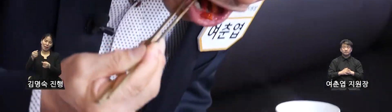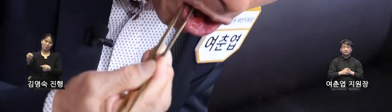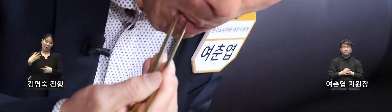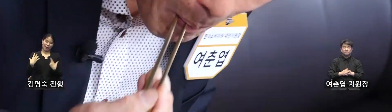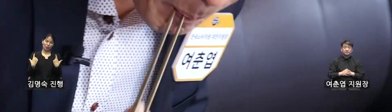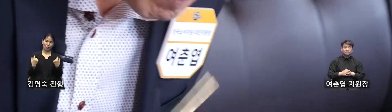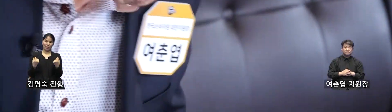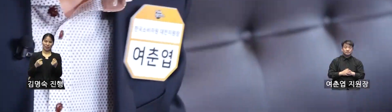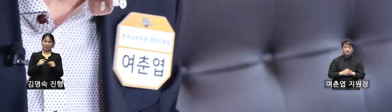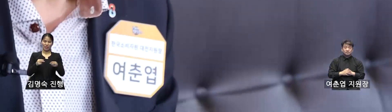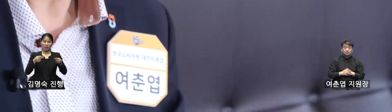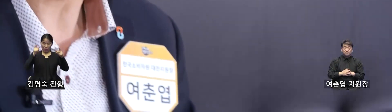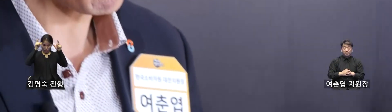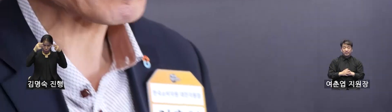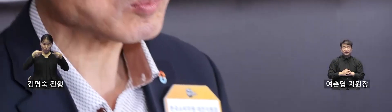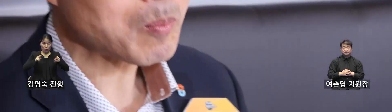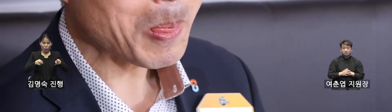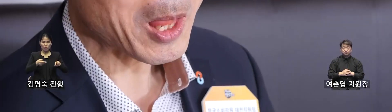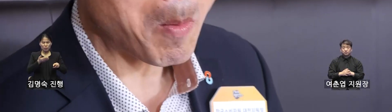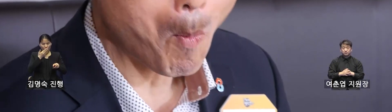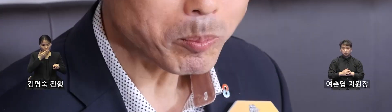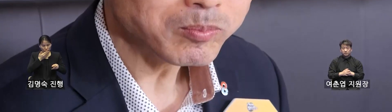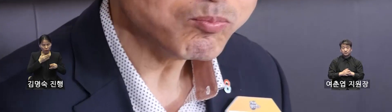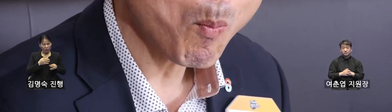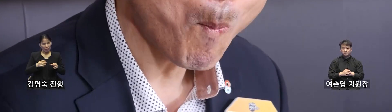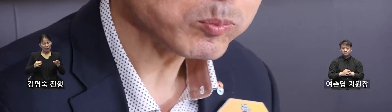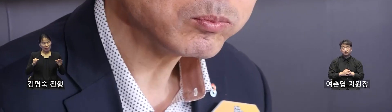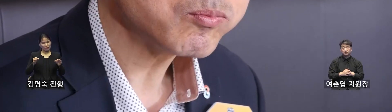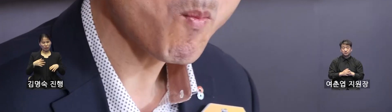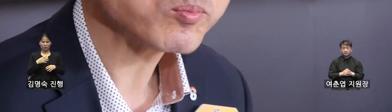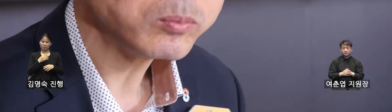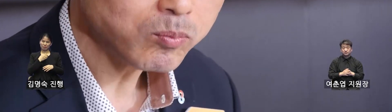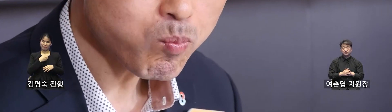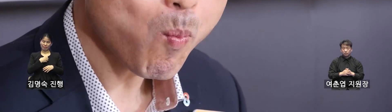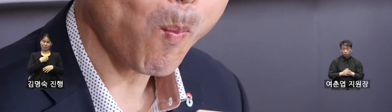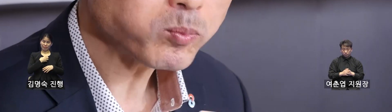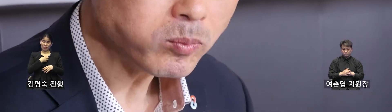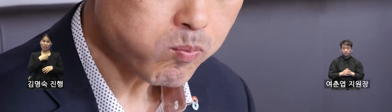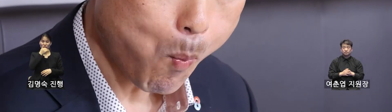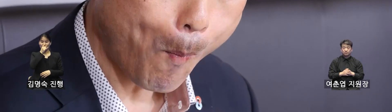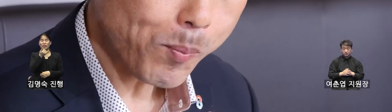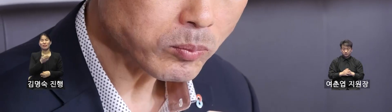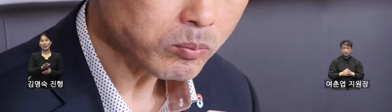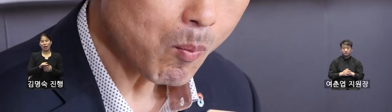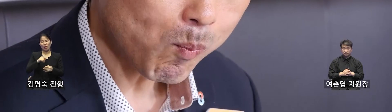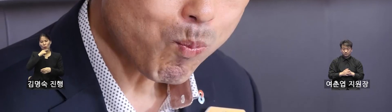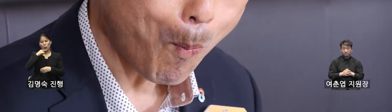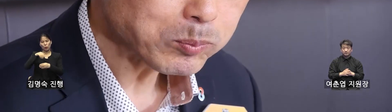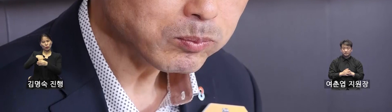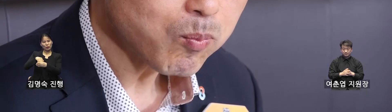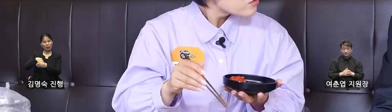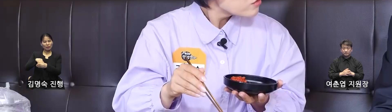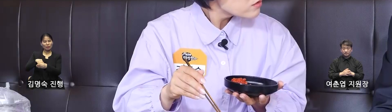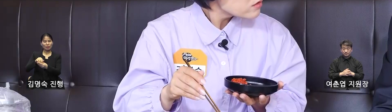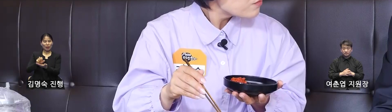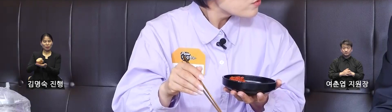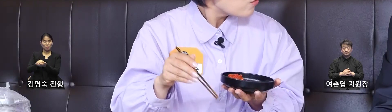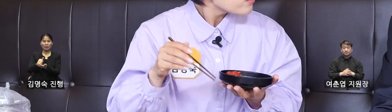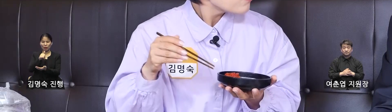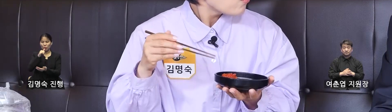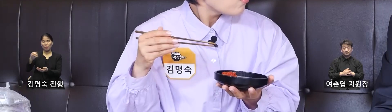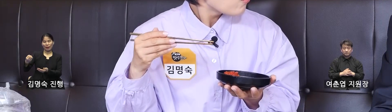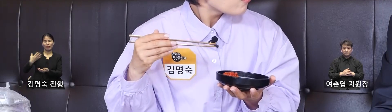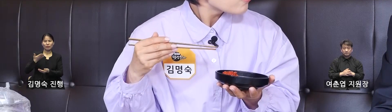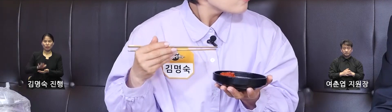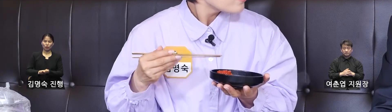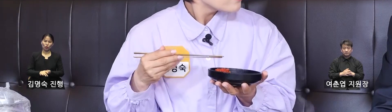것처럼 그러니까 불고기 드시면서 뭐 살짝 느끼할 수도 있어서 뭐 고추장으로 하셨다고 하는데, 저는 사실